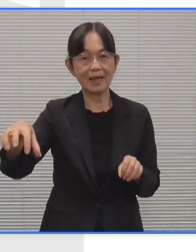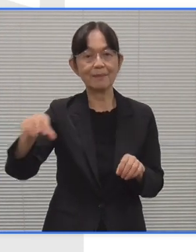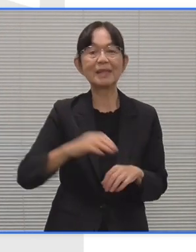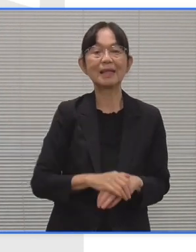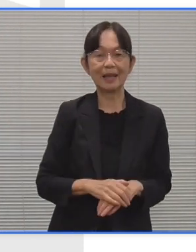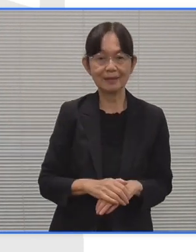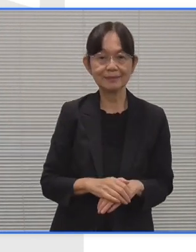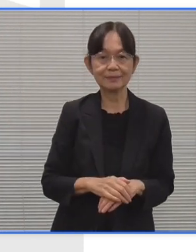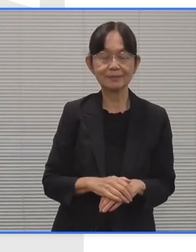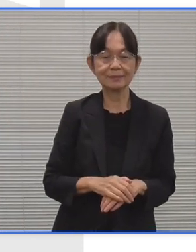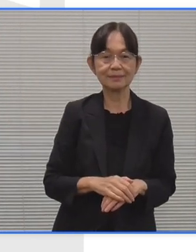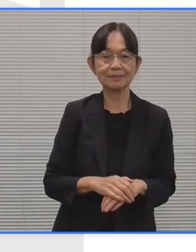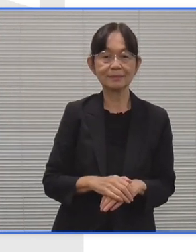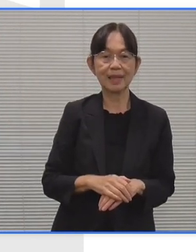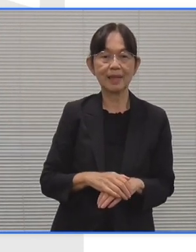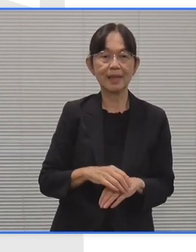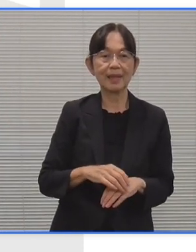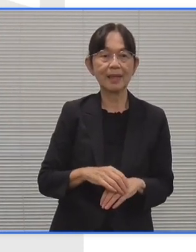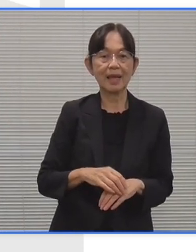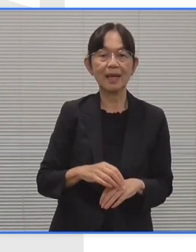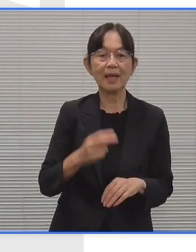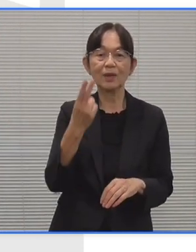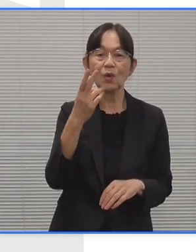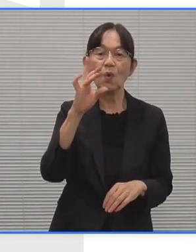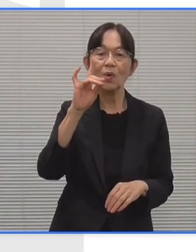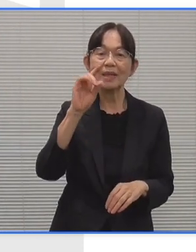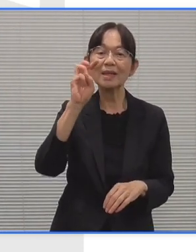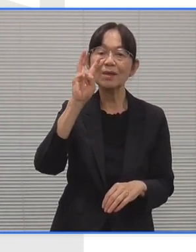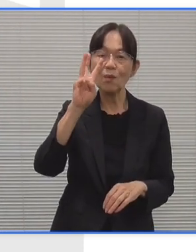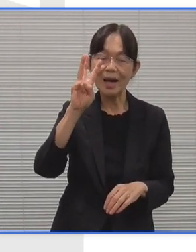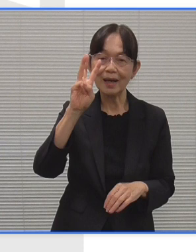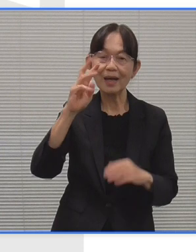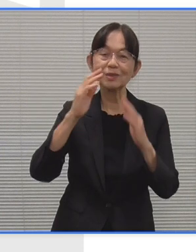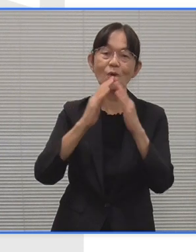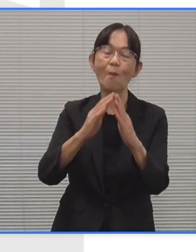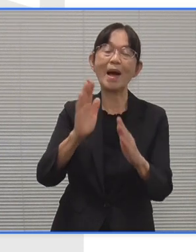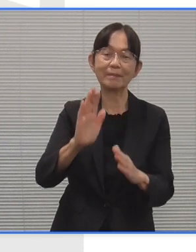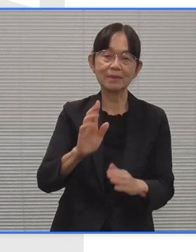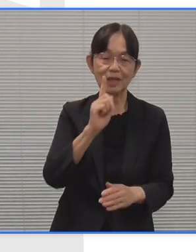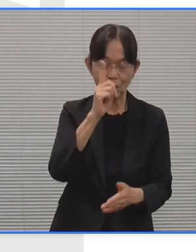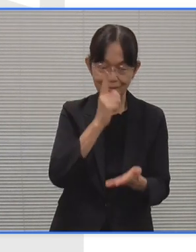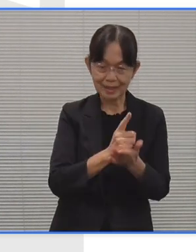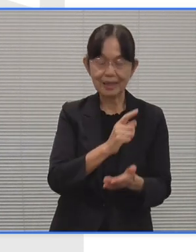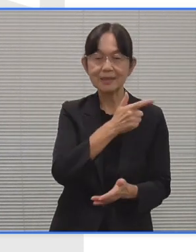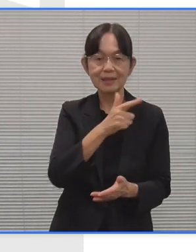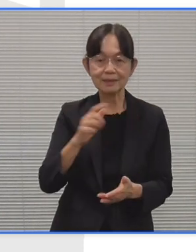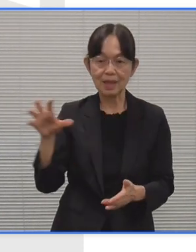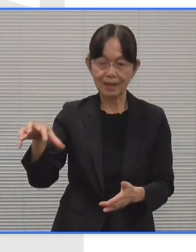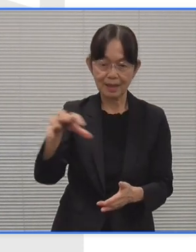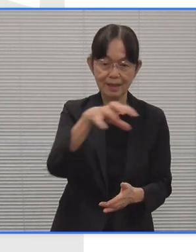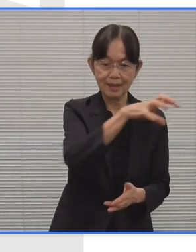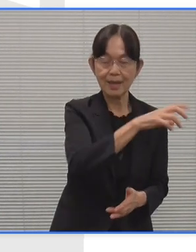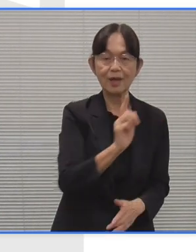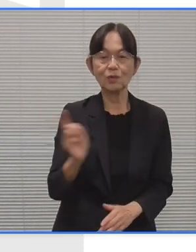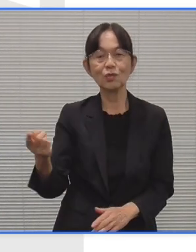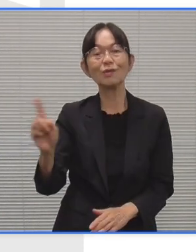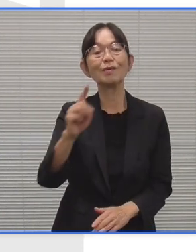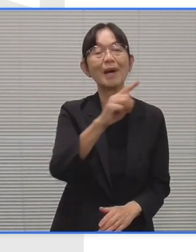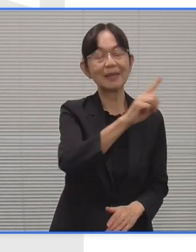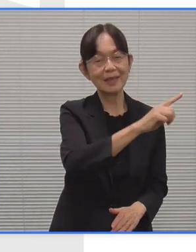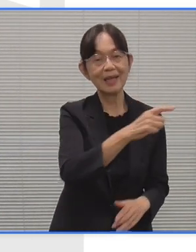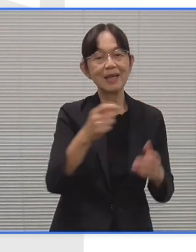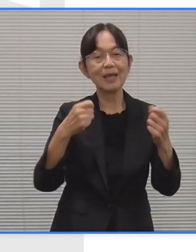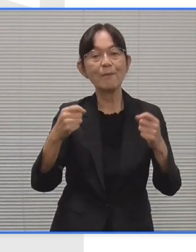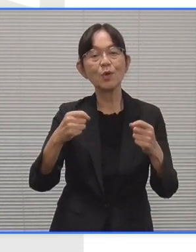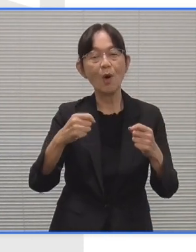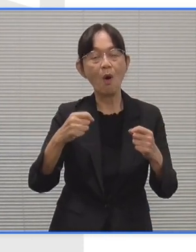ども漫画の聖地トキワ荘もありますし、一箇所だけじゃなくてぐるぐる回って池袋豊